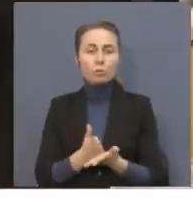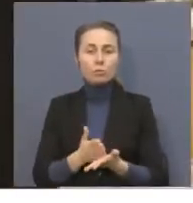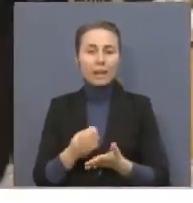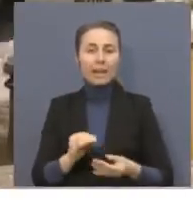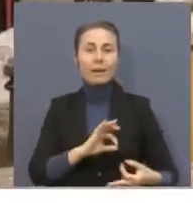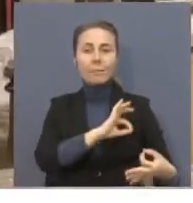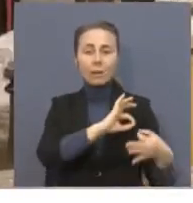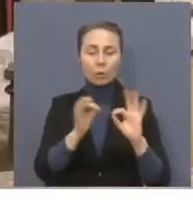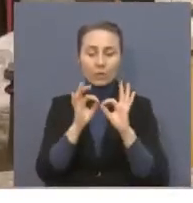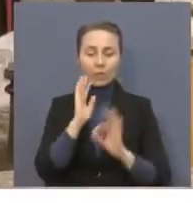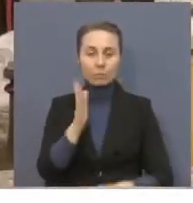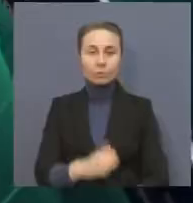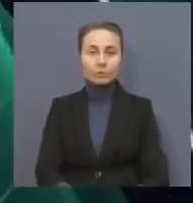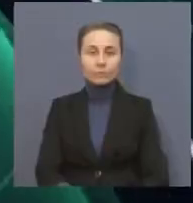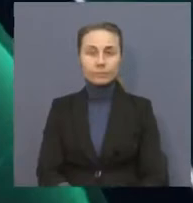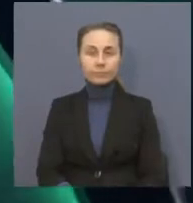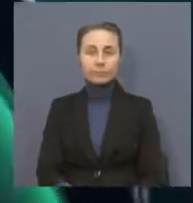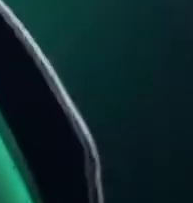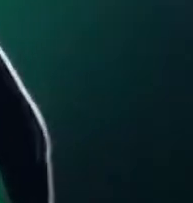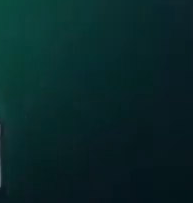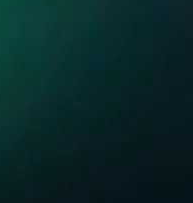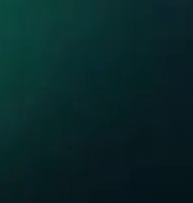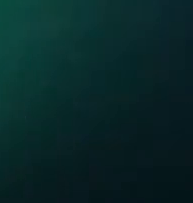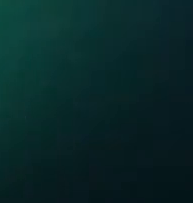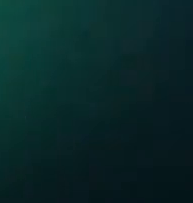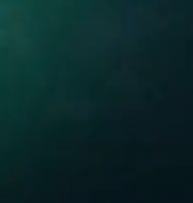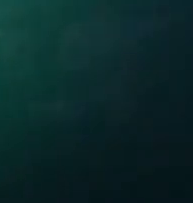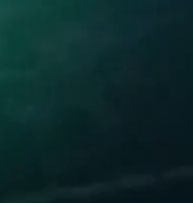несколько минут расскажу вам я, Камшат Акишева.